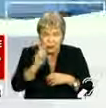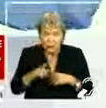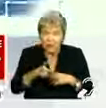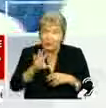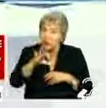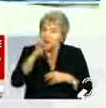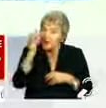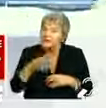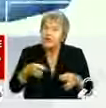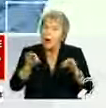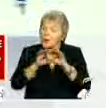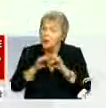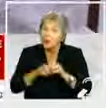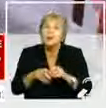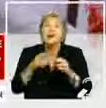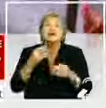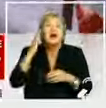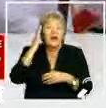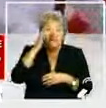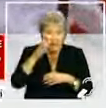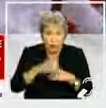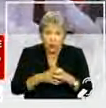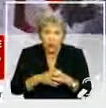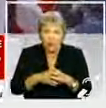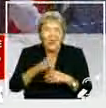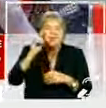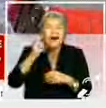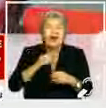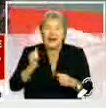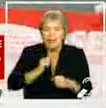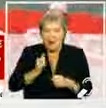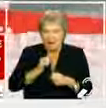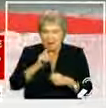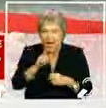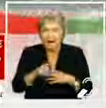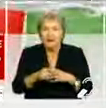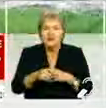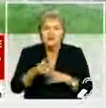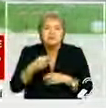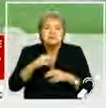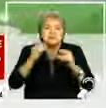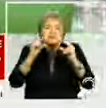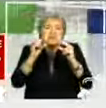formă de concretizare în viitor. Marina militară are cea mai slabă dotare din armata română.